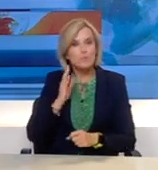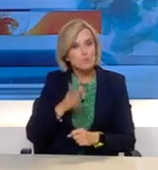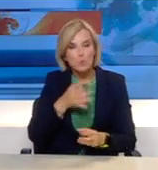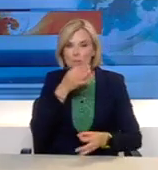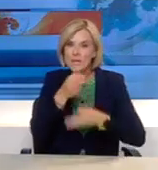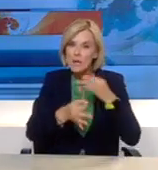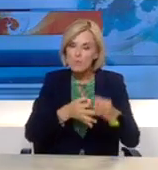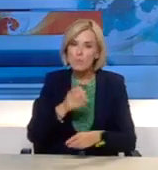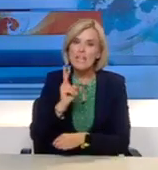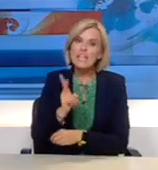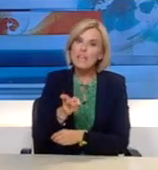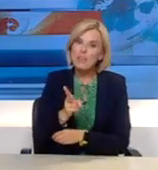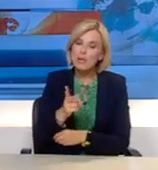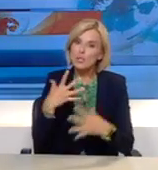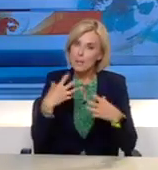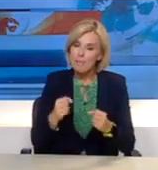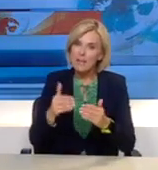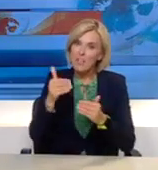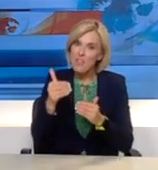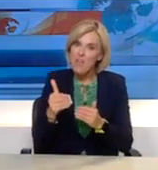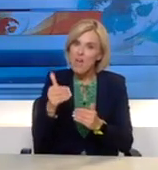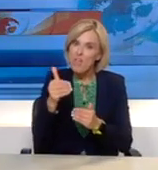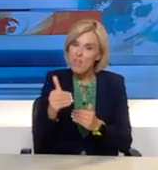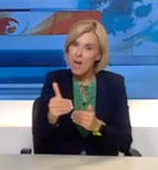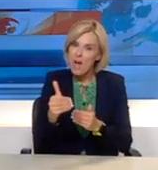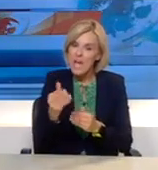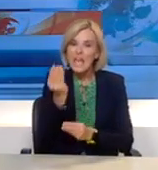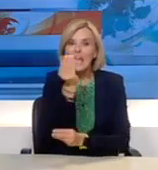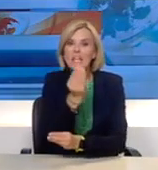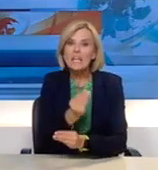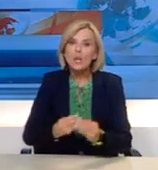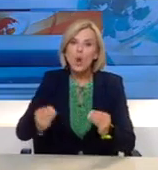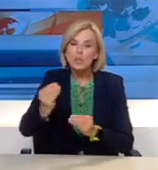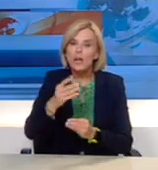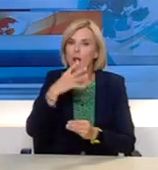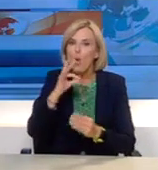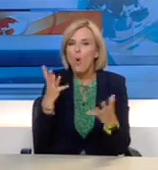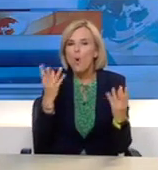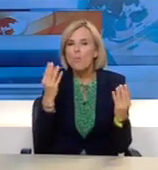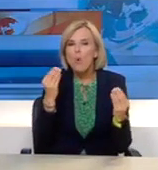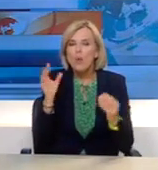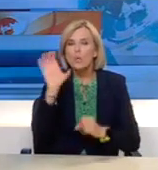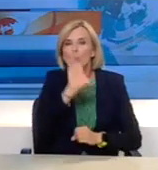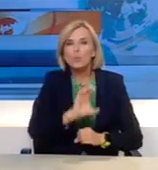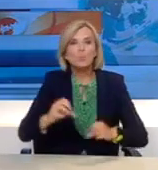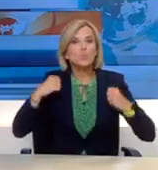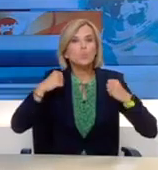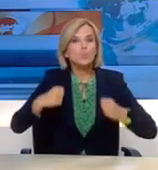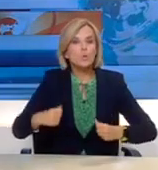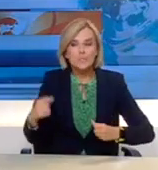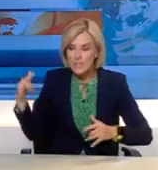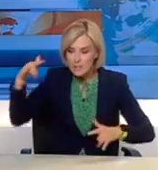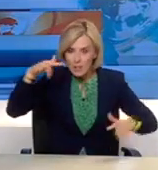πούμε ότι ο κίνδυνος αναζωπήρωσης της επιδημίας στην Ελλάδα θα είναι μεγαλύτερος από τους τουρίστες που θα έρθουν από το εξωτερικό? Με βάση